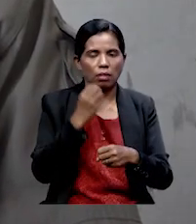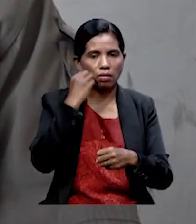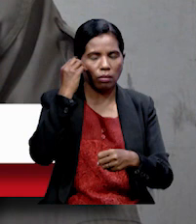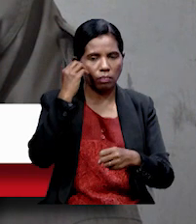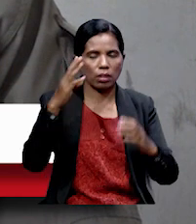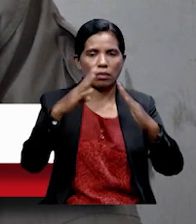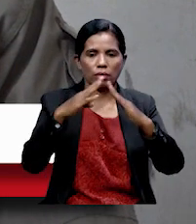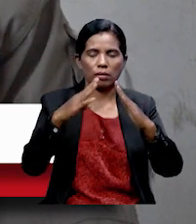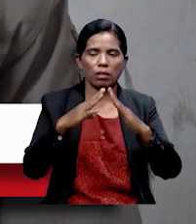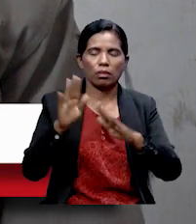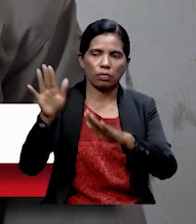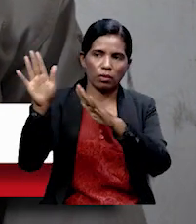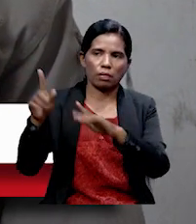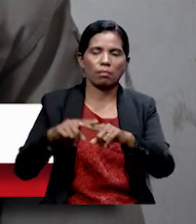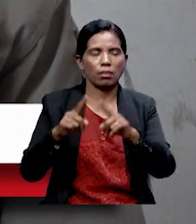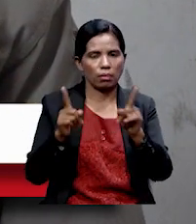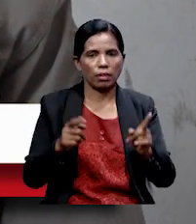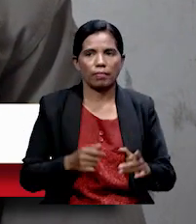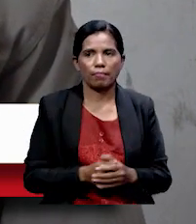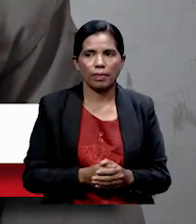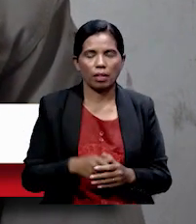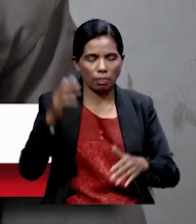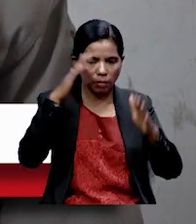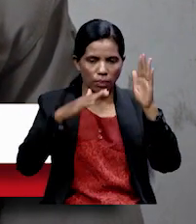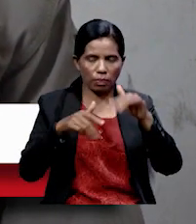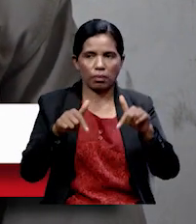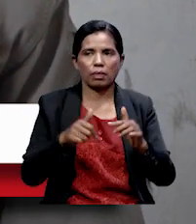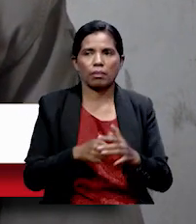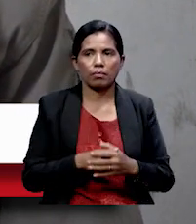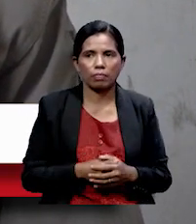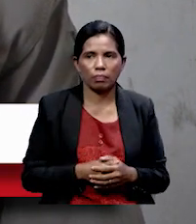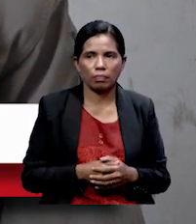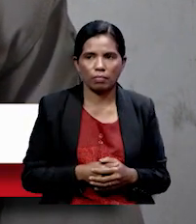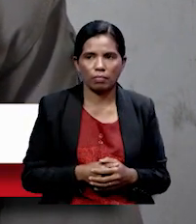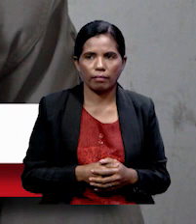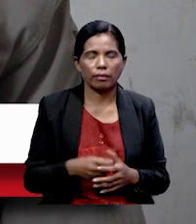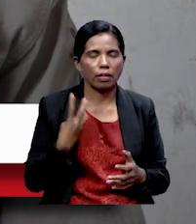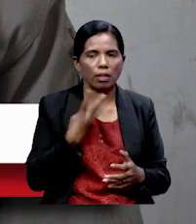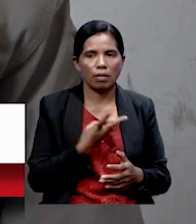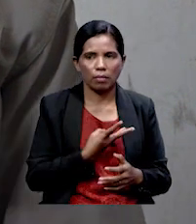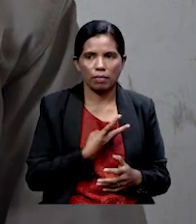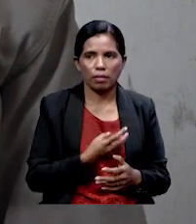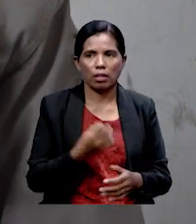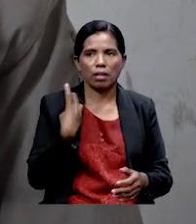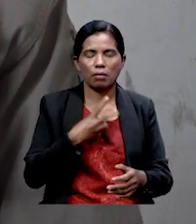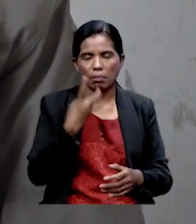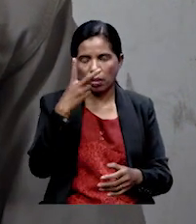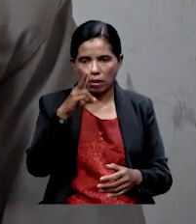foho lolong. Mas agora ninya problema makirane, kestaun ida ba ami makne, kwa na ami